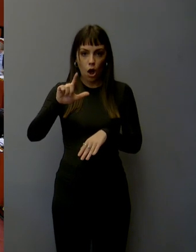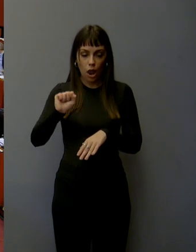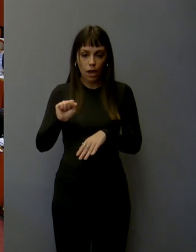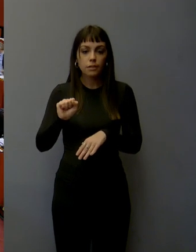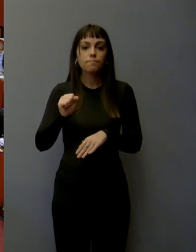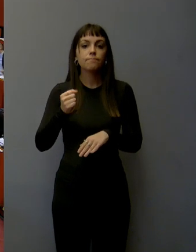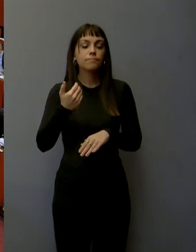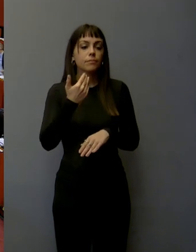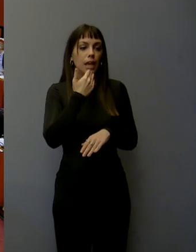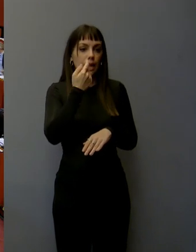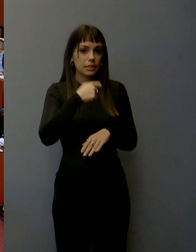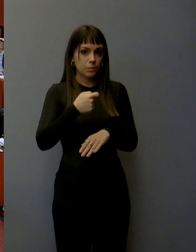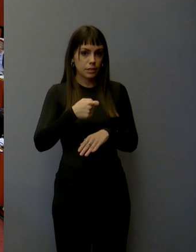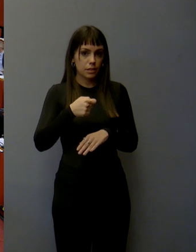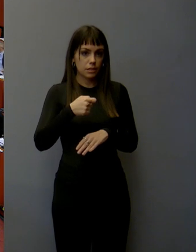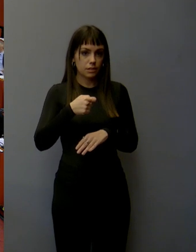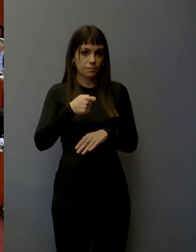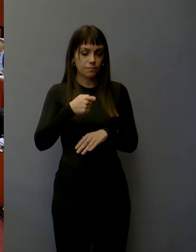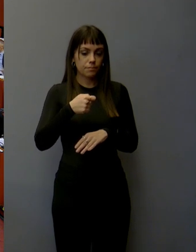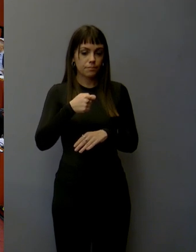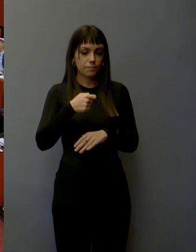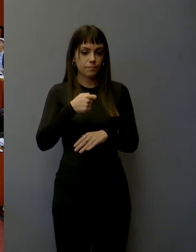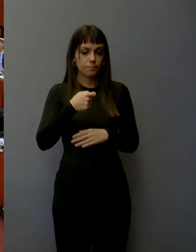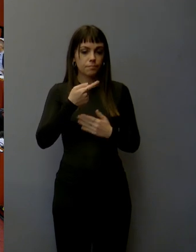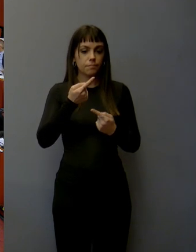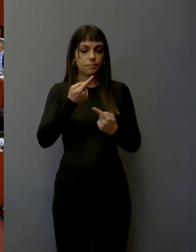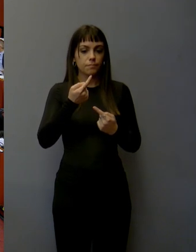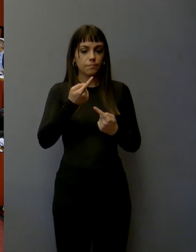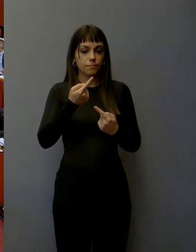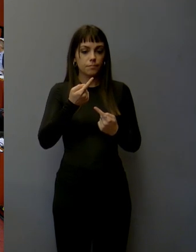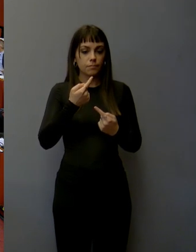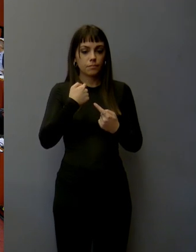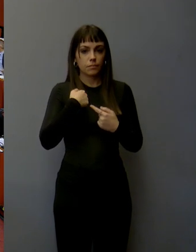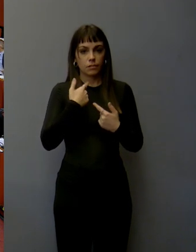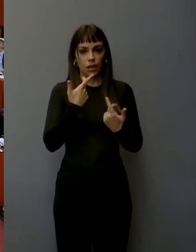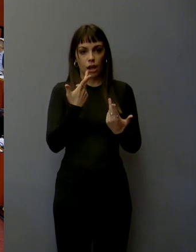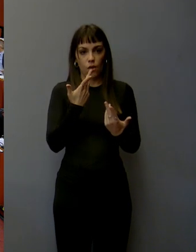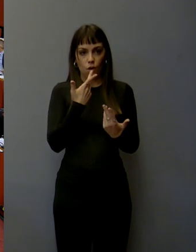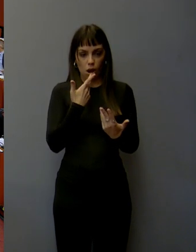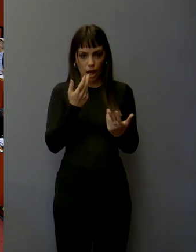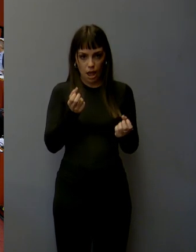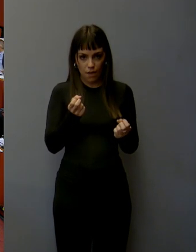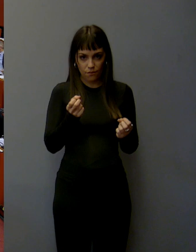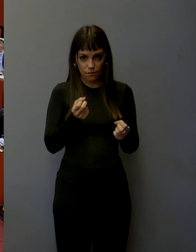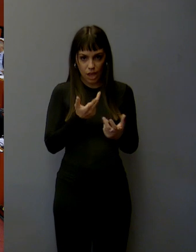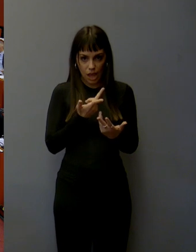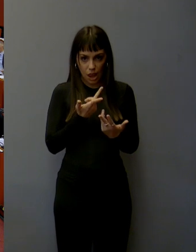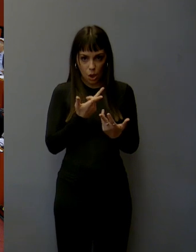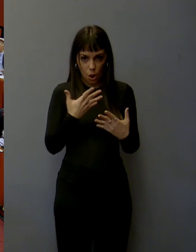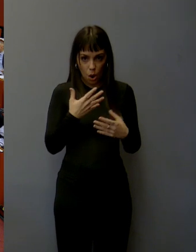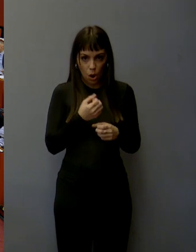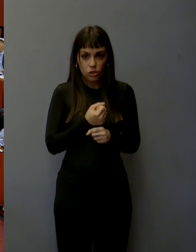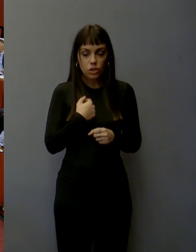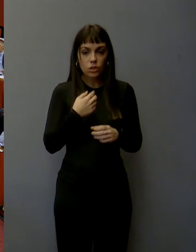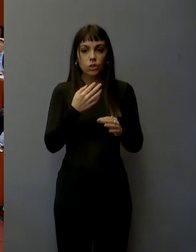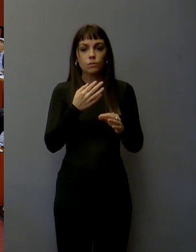Grazie Presidente guardi io per velocizzare dirò soltanto i titoli e li do per